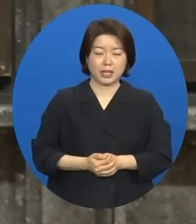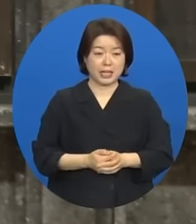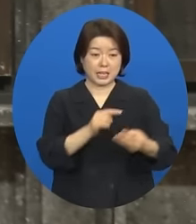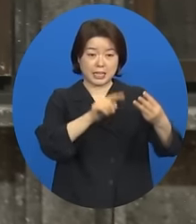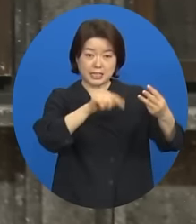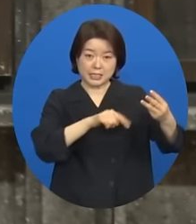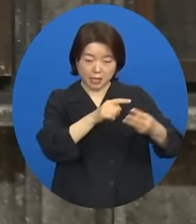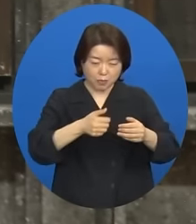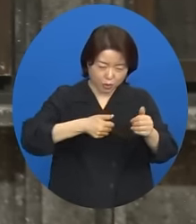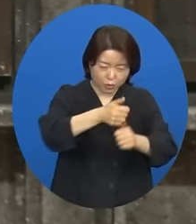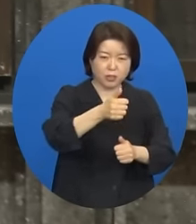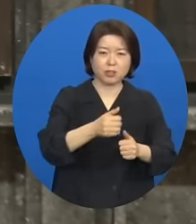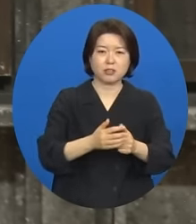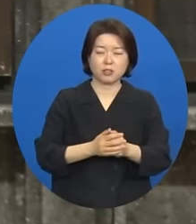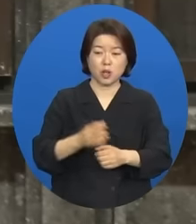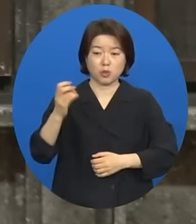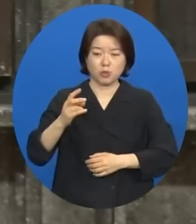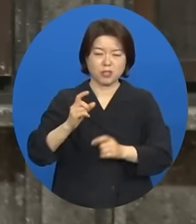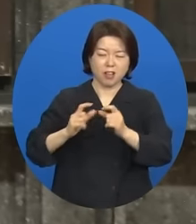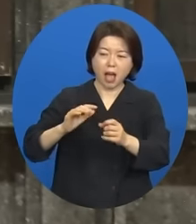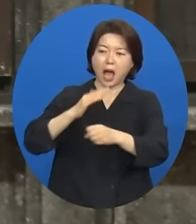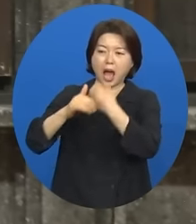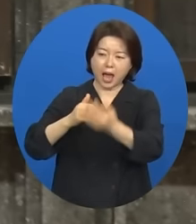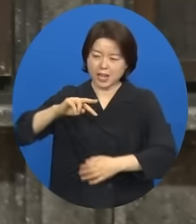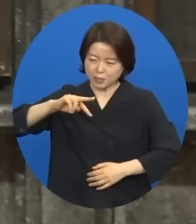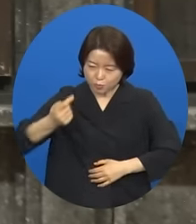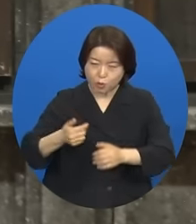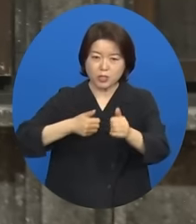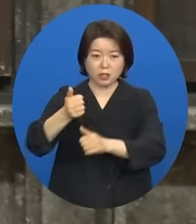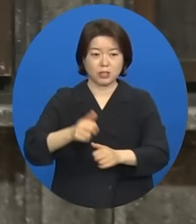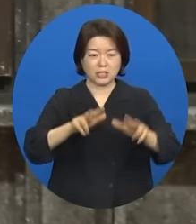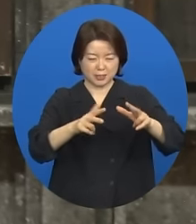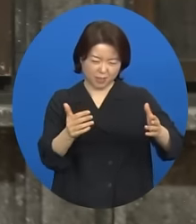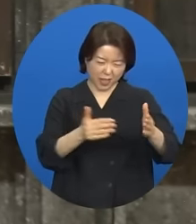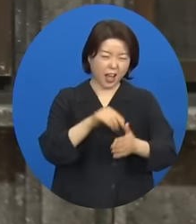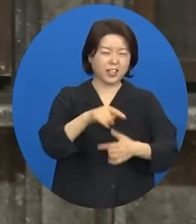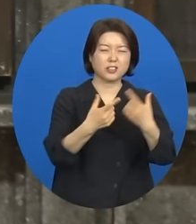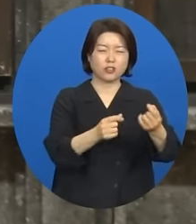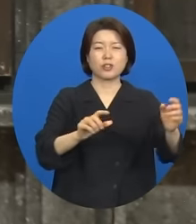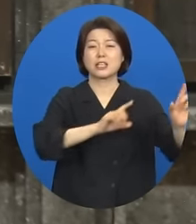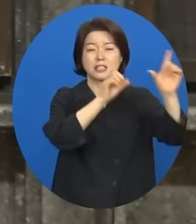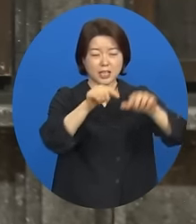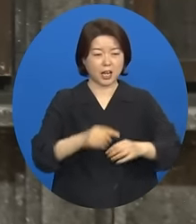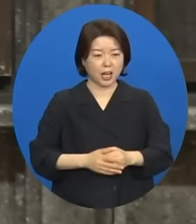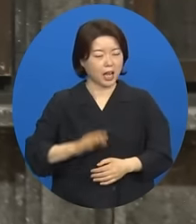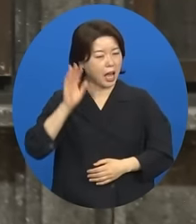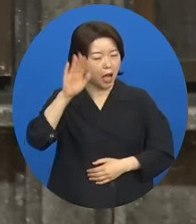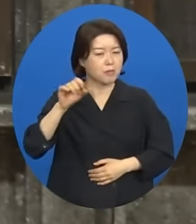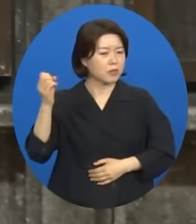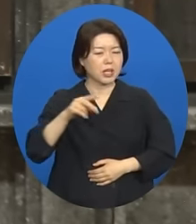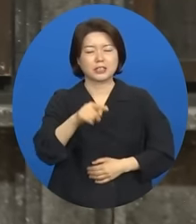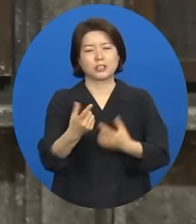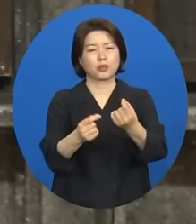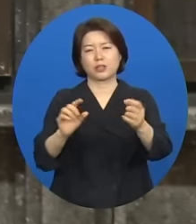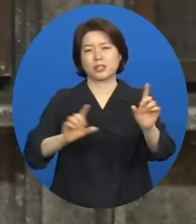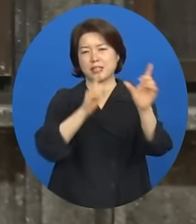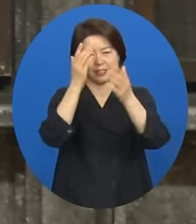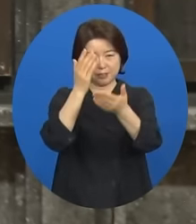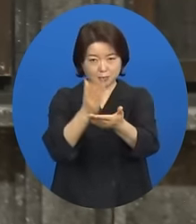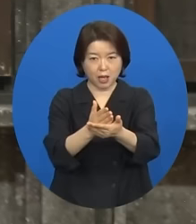이겼어, 심지어 하나님도 이겼어. 지금까지 너 그렇게 살아왔지? 너 이제 다시는 그렇게 살지 마. 다시는